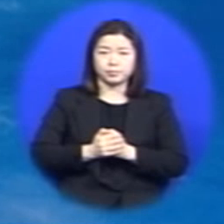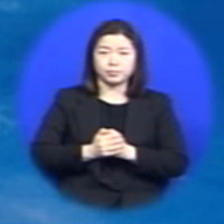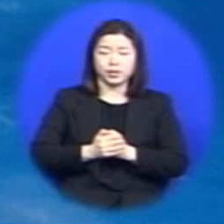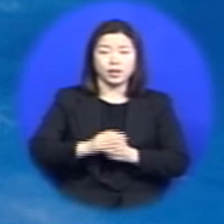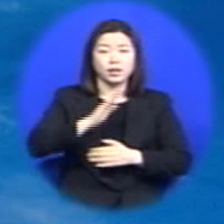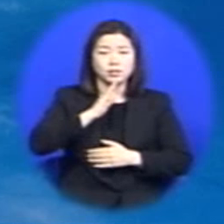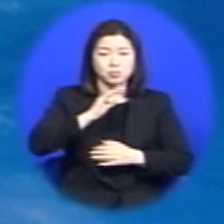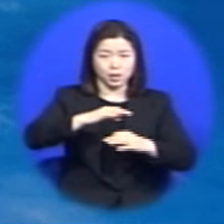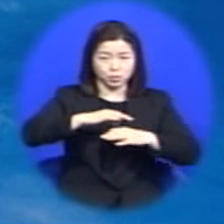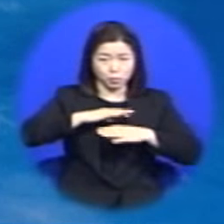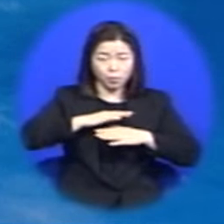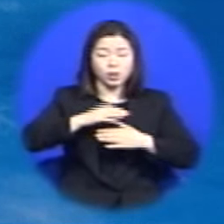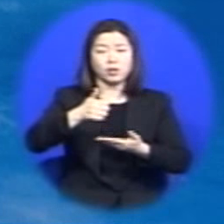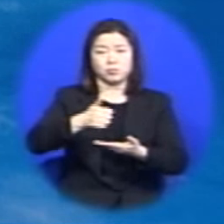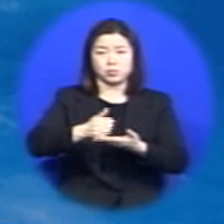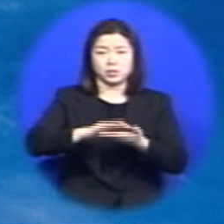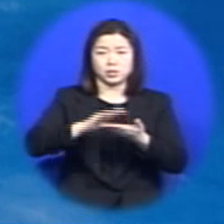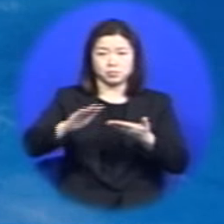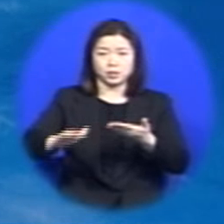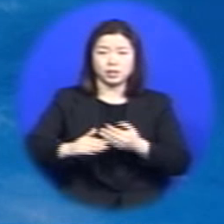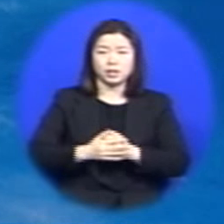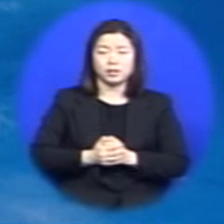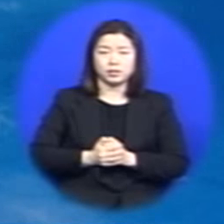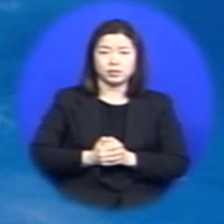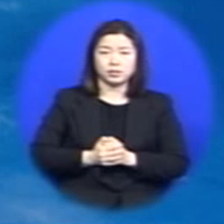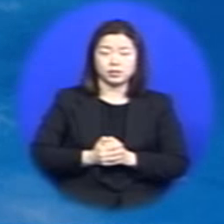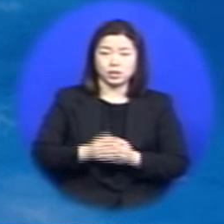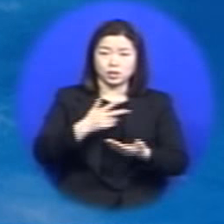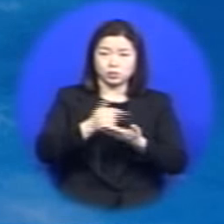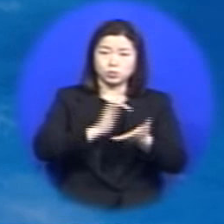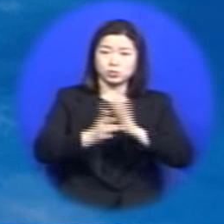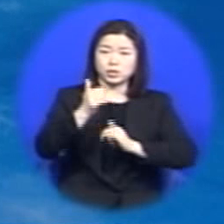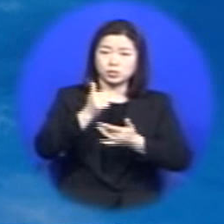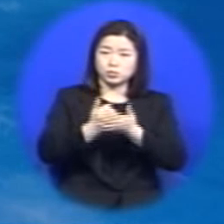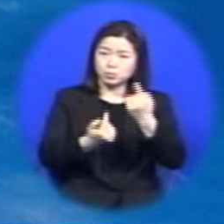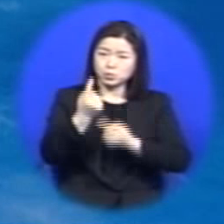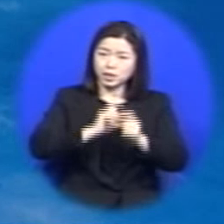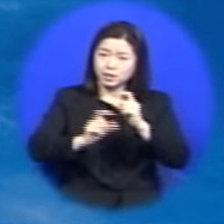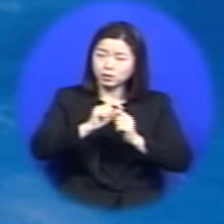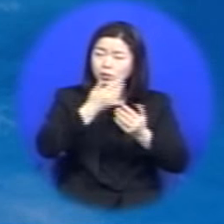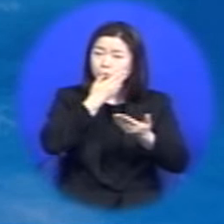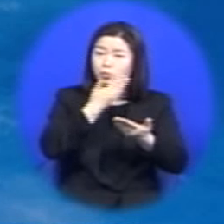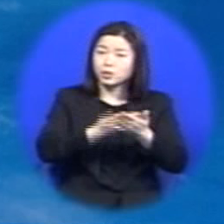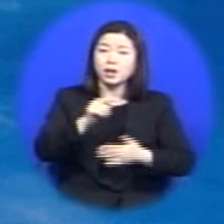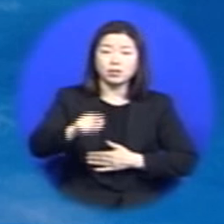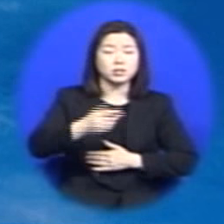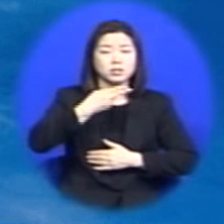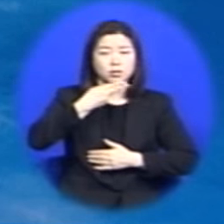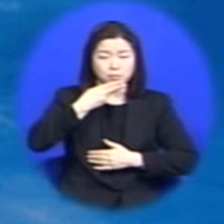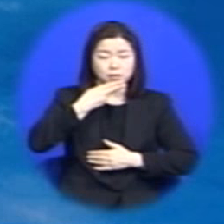정말 놀라우신 분이세요. 주 예수보다 더 귀한 분은 것은 없네.